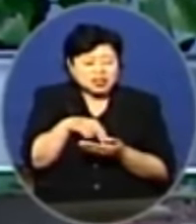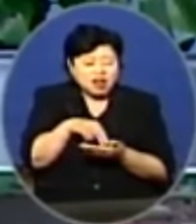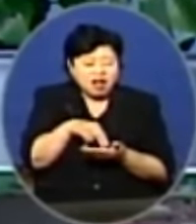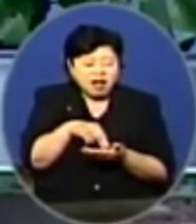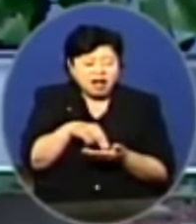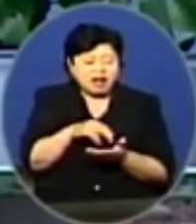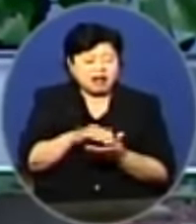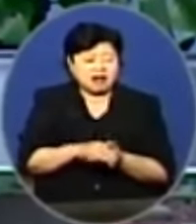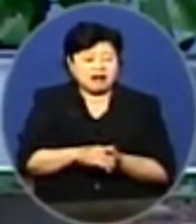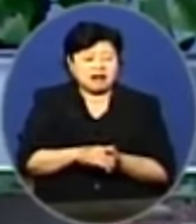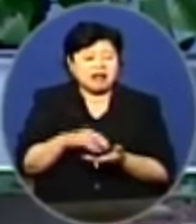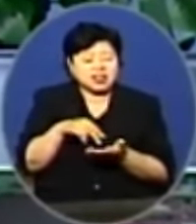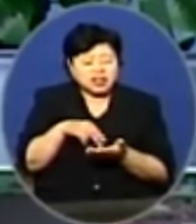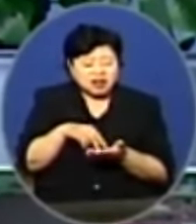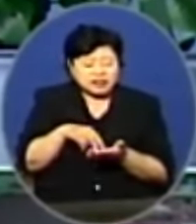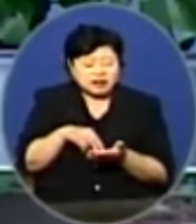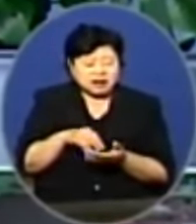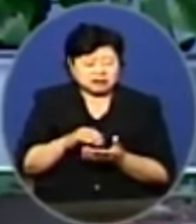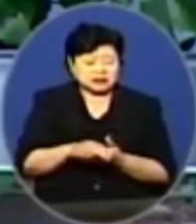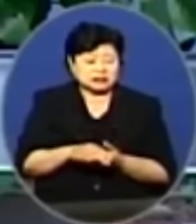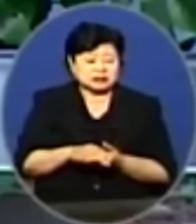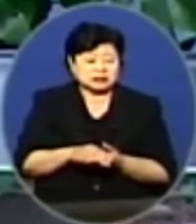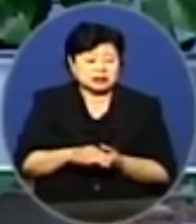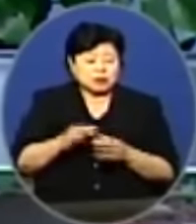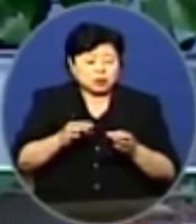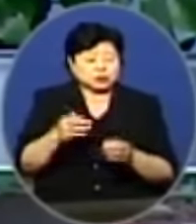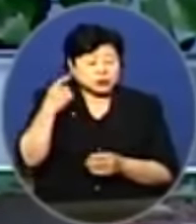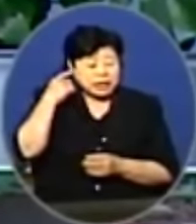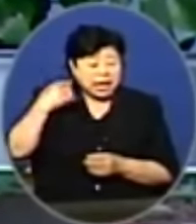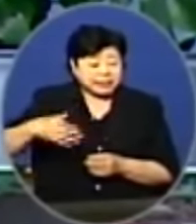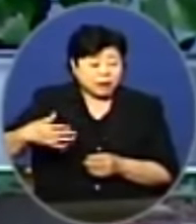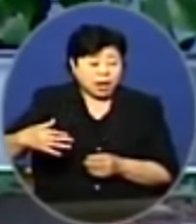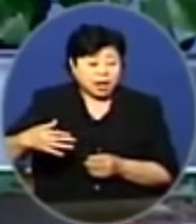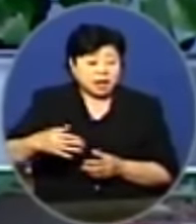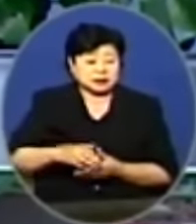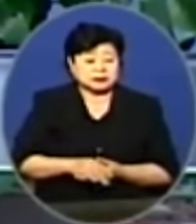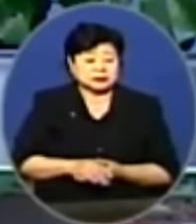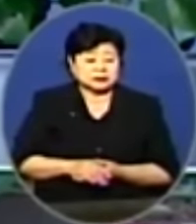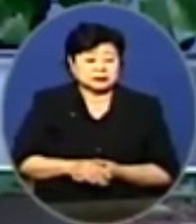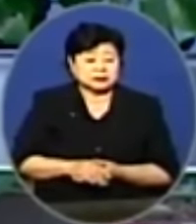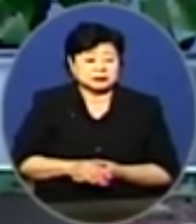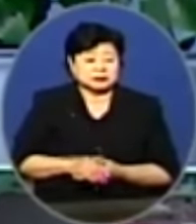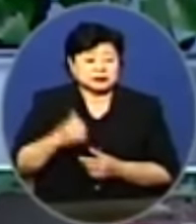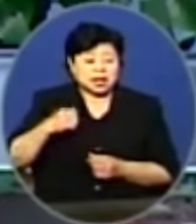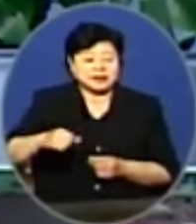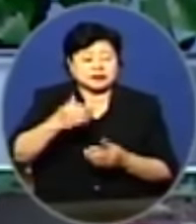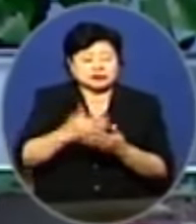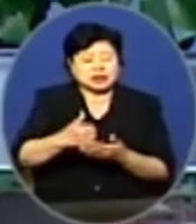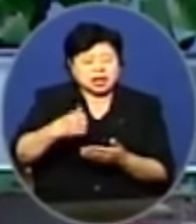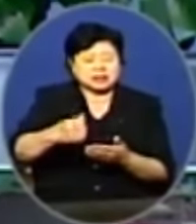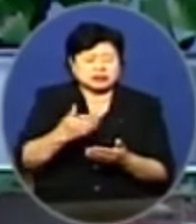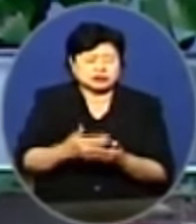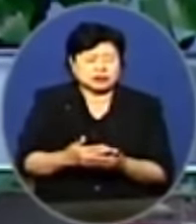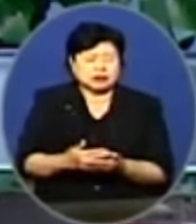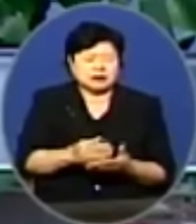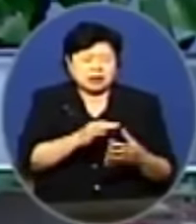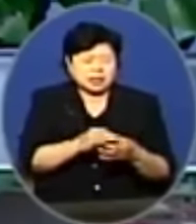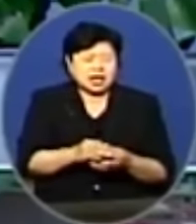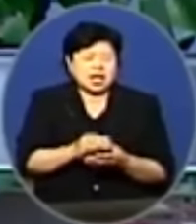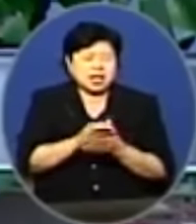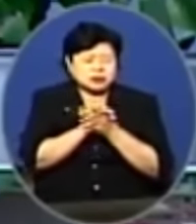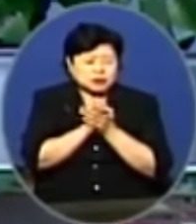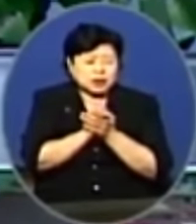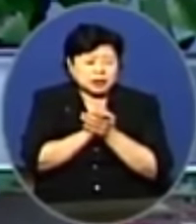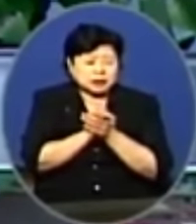입이 들쑥들쑥하기만 하고 음성이 안 들려 나와요. 하나님, 아들을 주시옵소서, 아들을 주시옵소서, 아들을